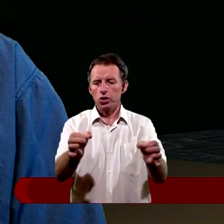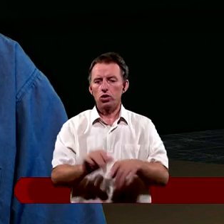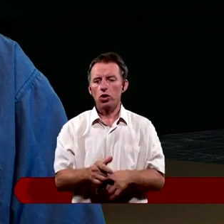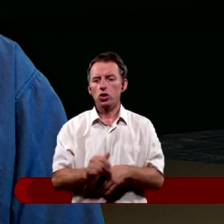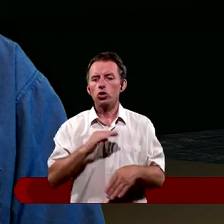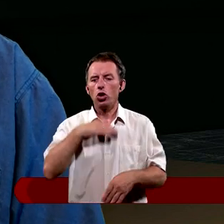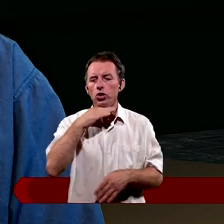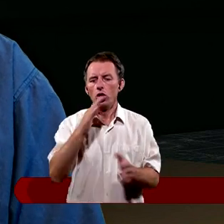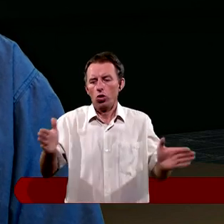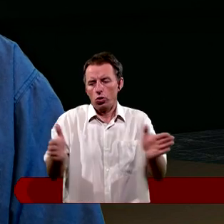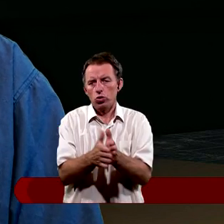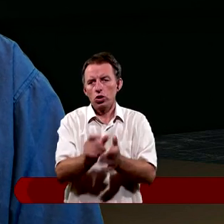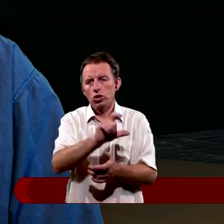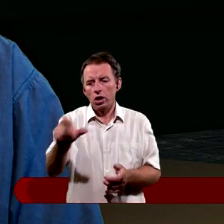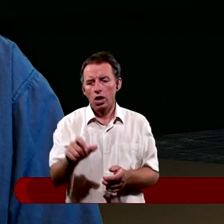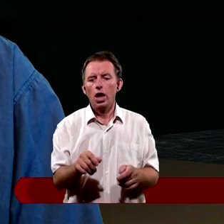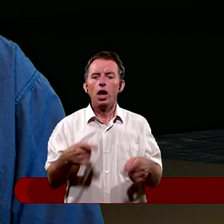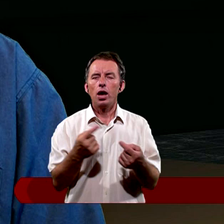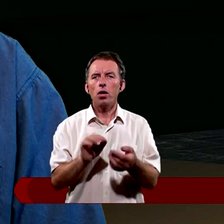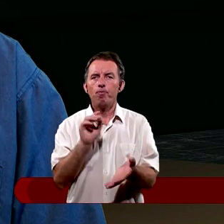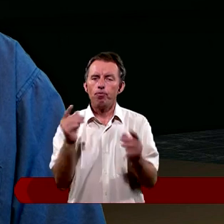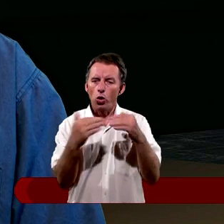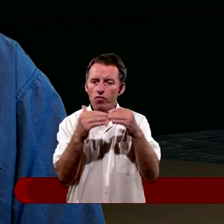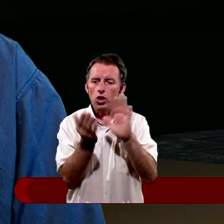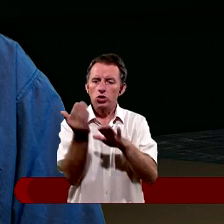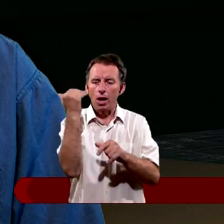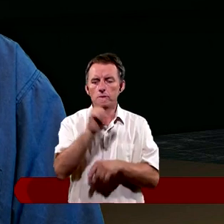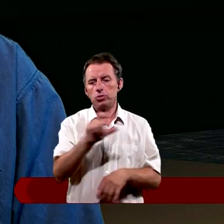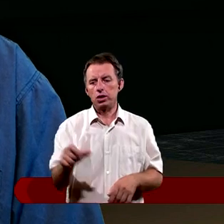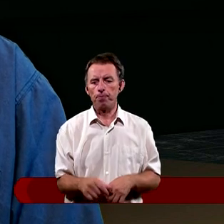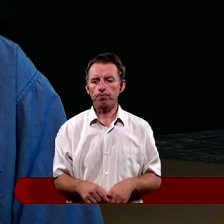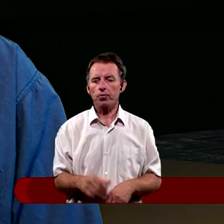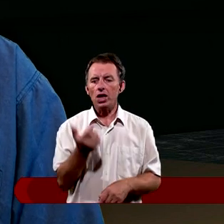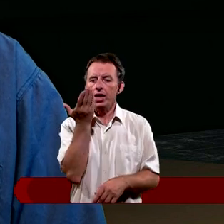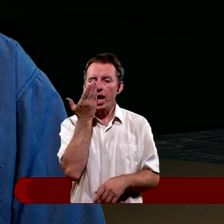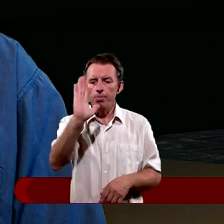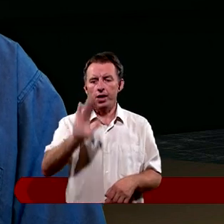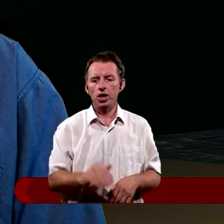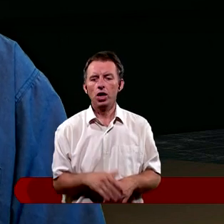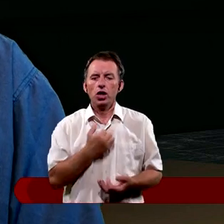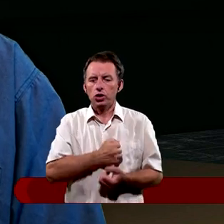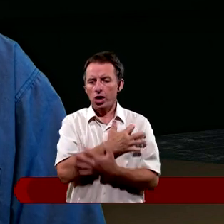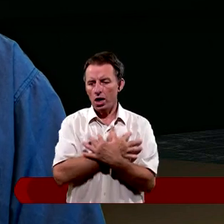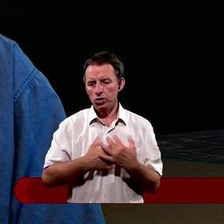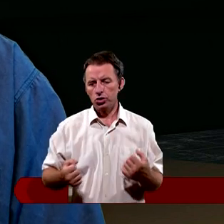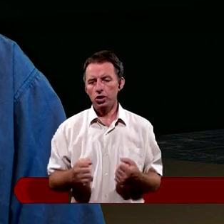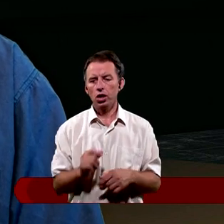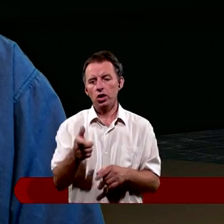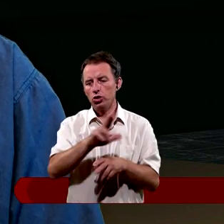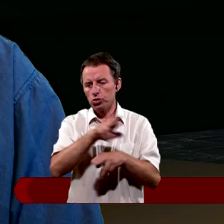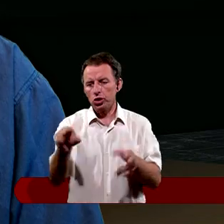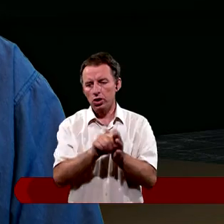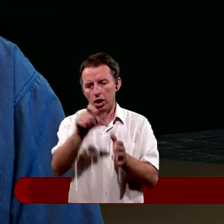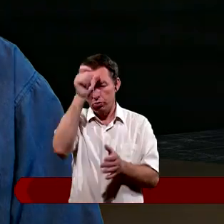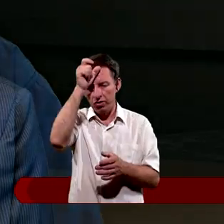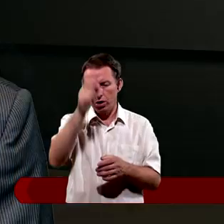dosyć krótki czas w porównaniu z tamtym i rzeczywiście to jest chyba najbardziej tragiczna rzecz dla